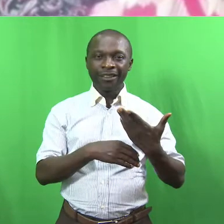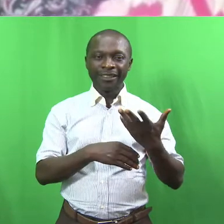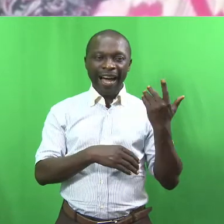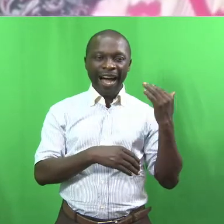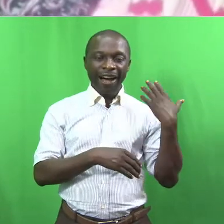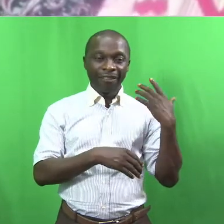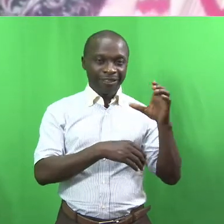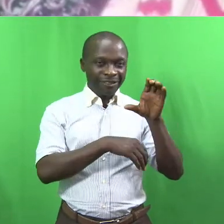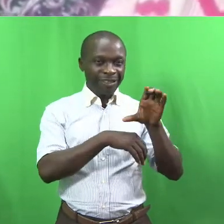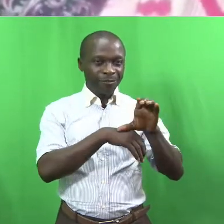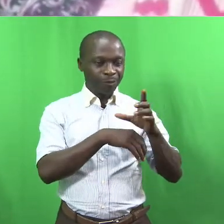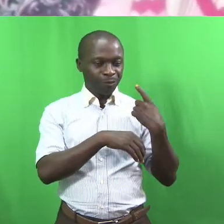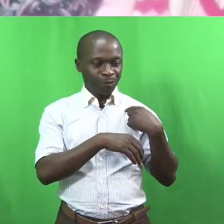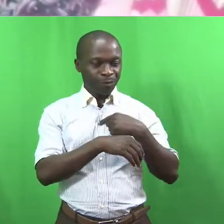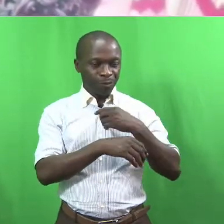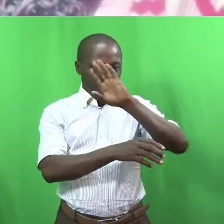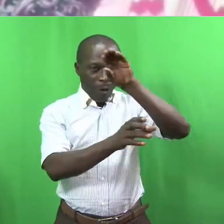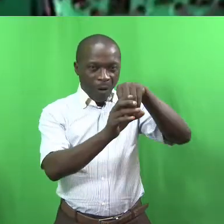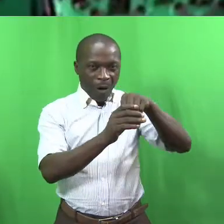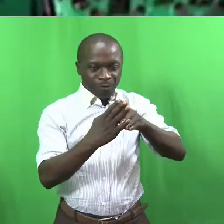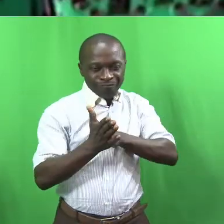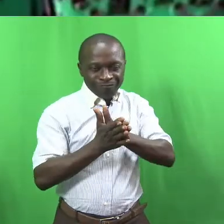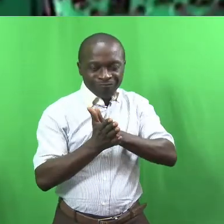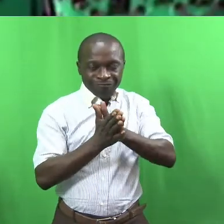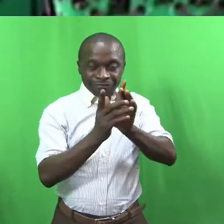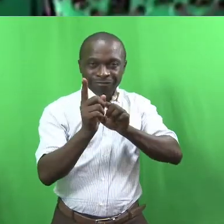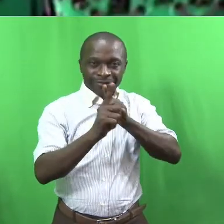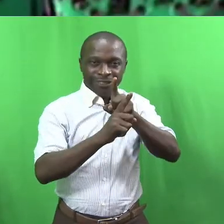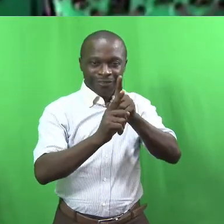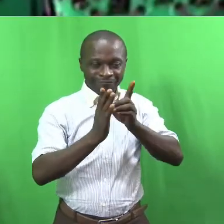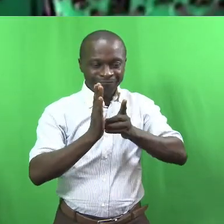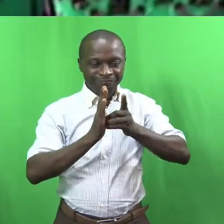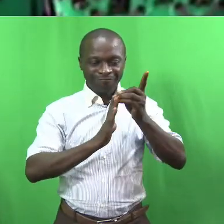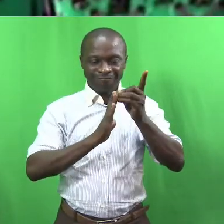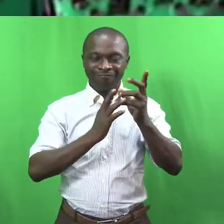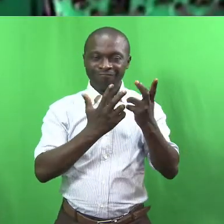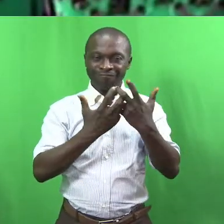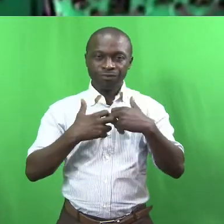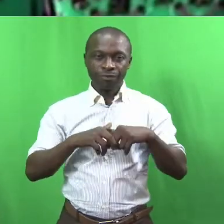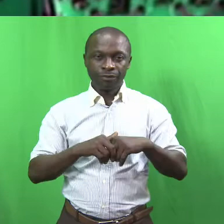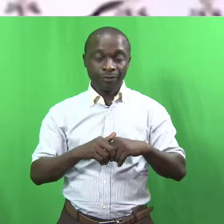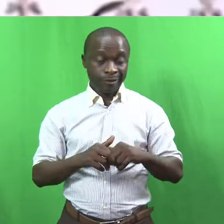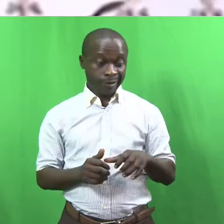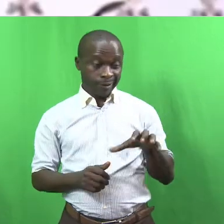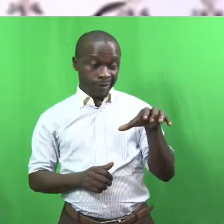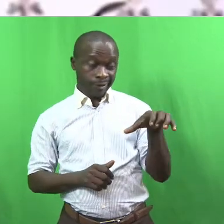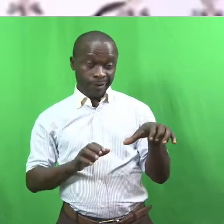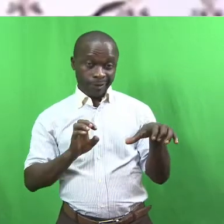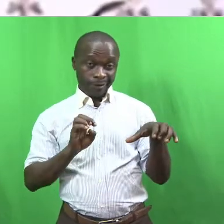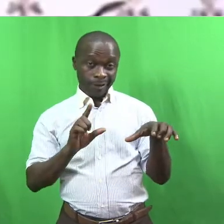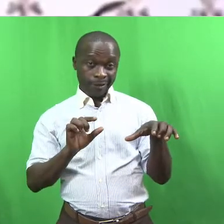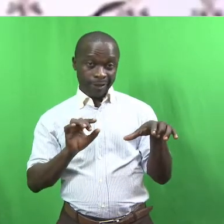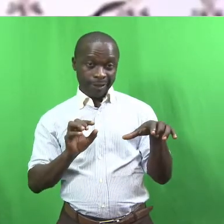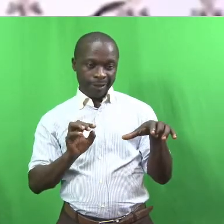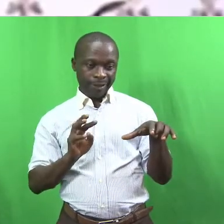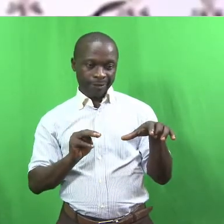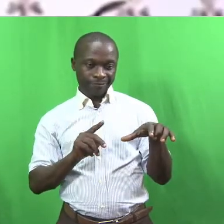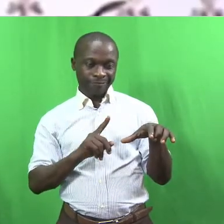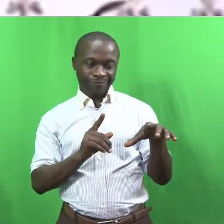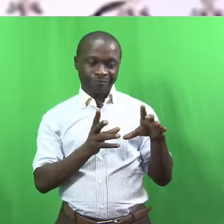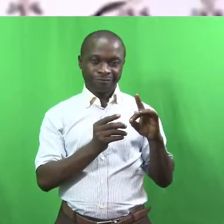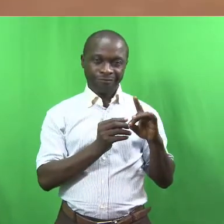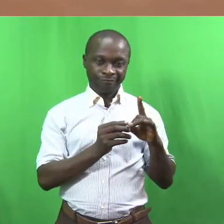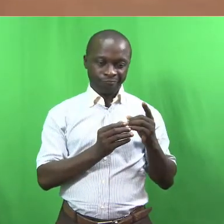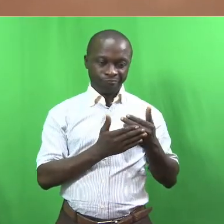à travailler à la perfection. Elections Cameroun a tout mis en œuvre pour jouer sa partition dans la réussite